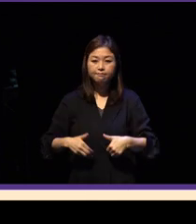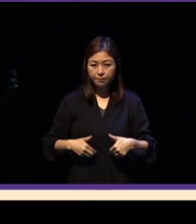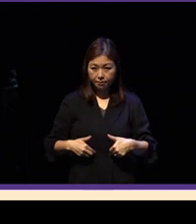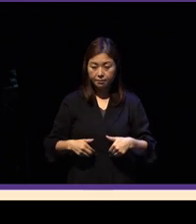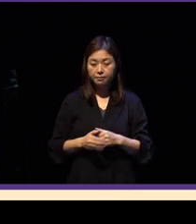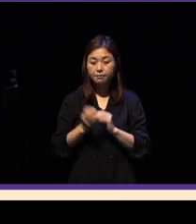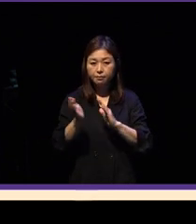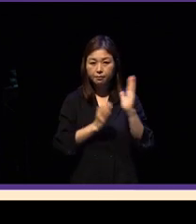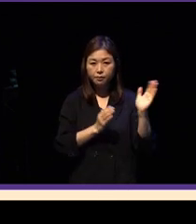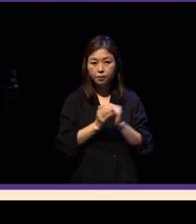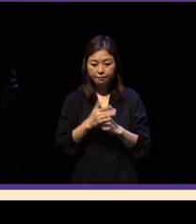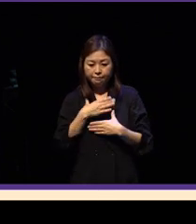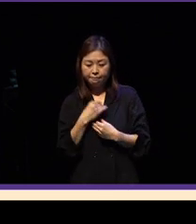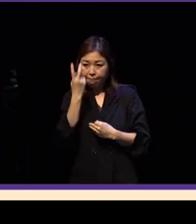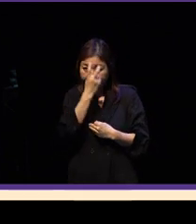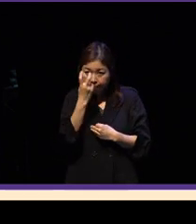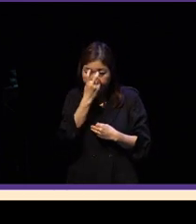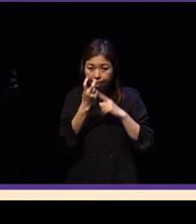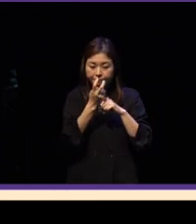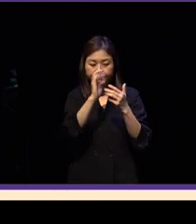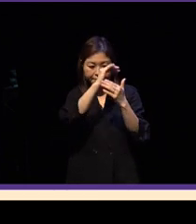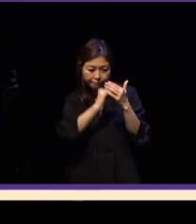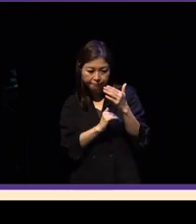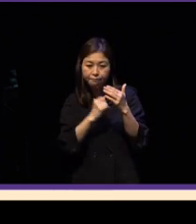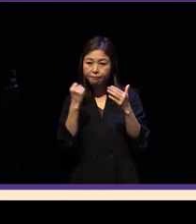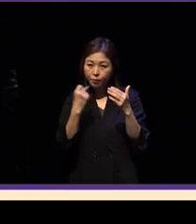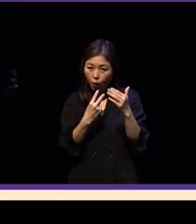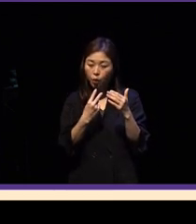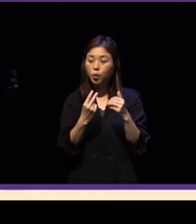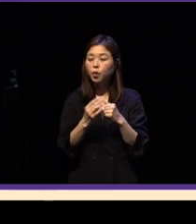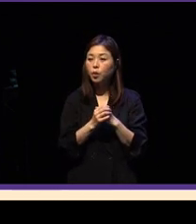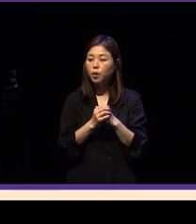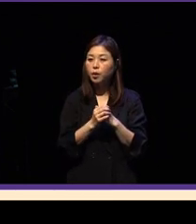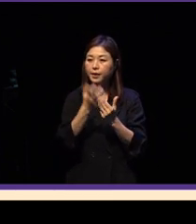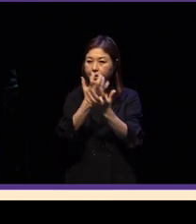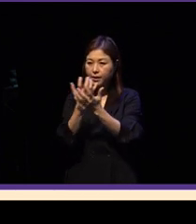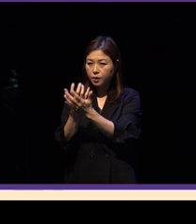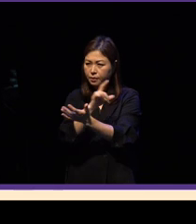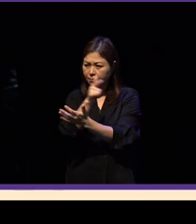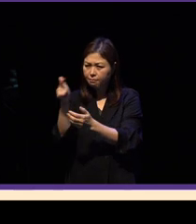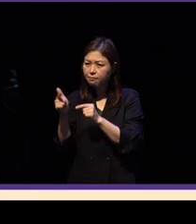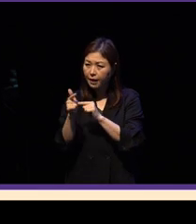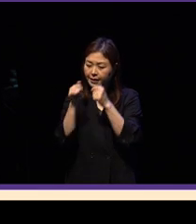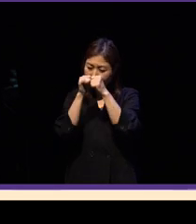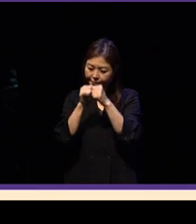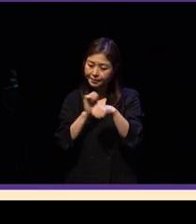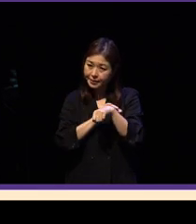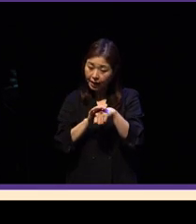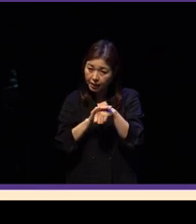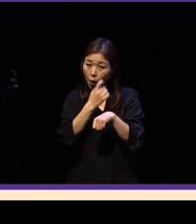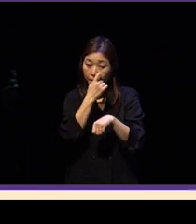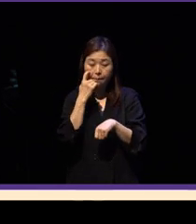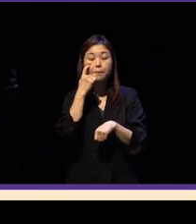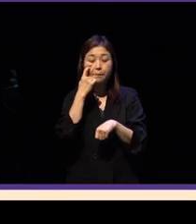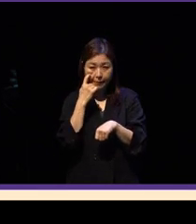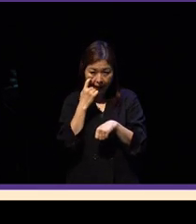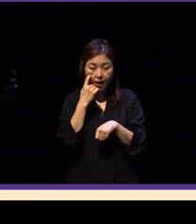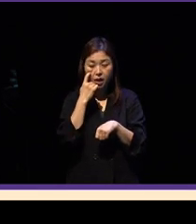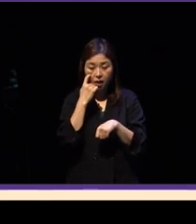그 안전 검사 기록과 이제 다른 많은 이제 자료들이 꼼꼼히